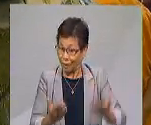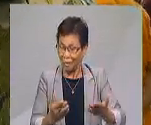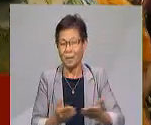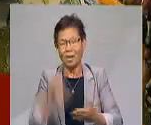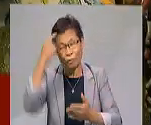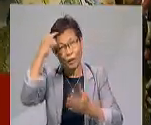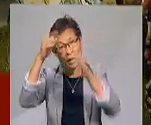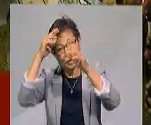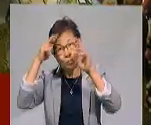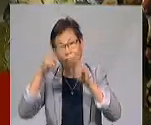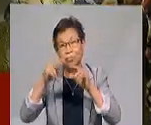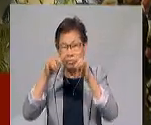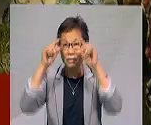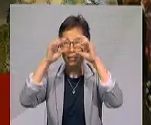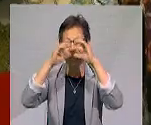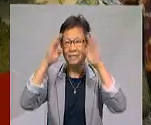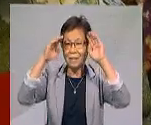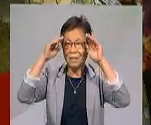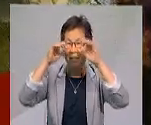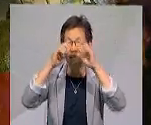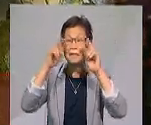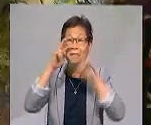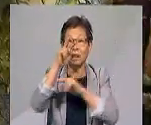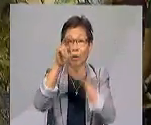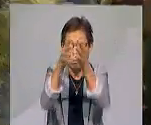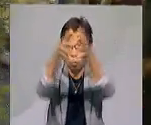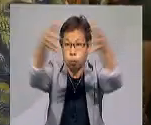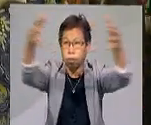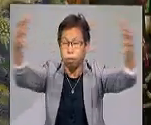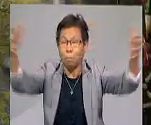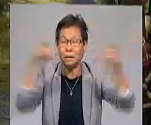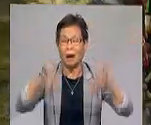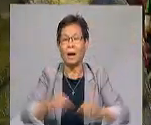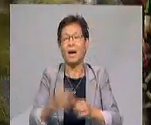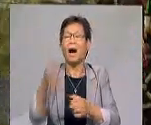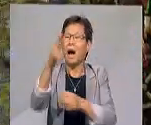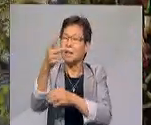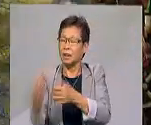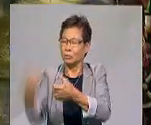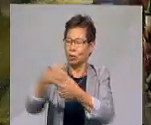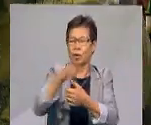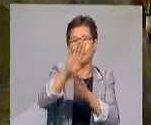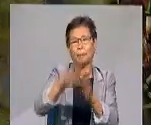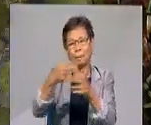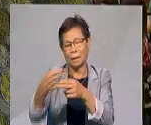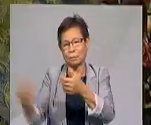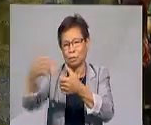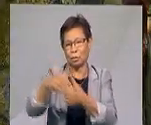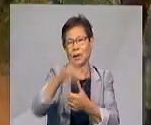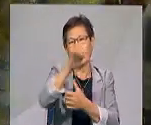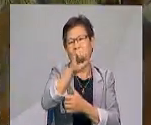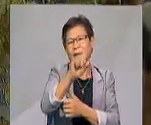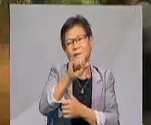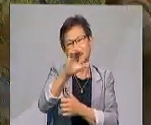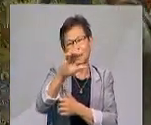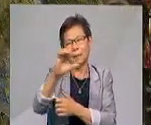lebih besar. Dan mungkin lepas ni mungkin kita akan ambil juga, kita ada sinergi bersama partners, mungkin RTM to join in bernama cyber security or